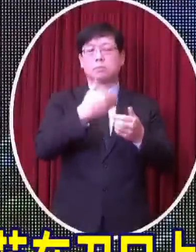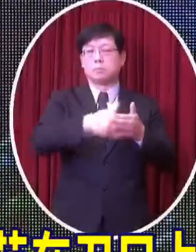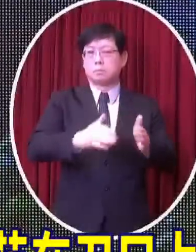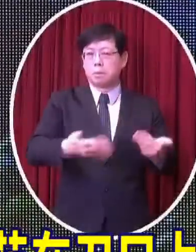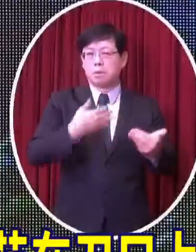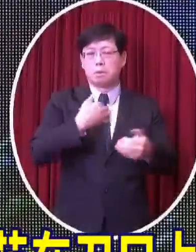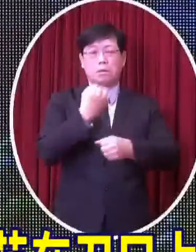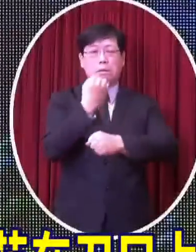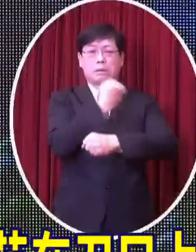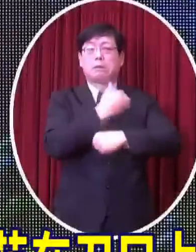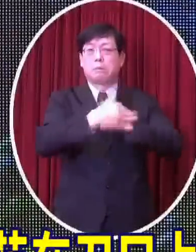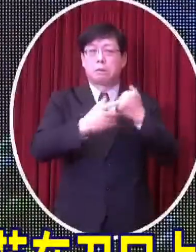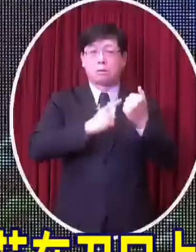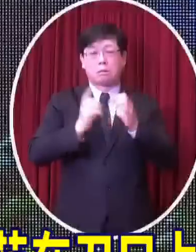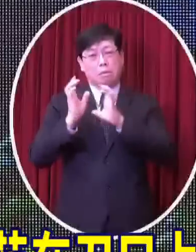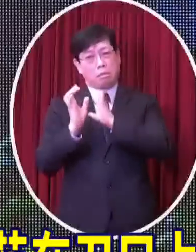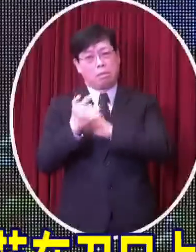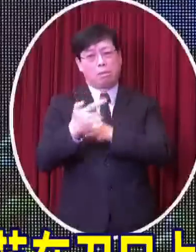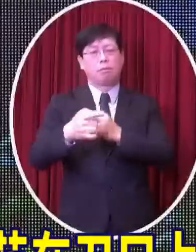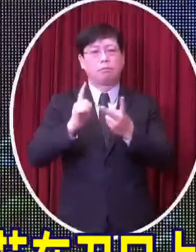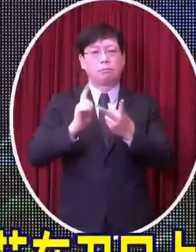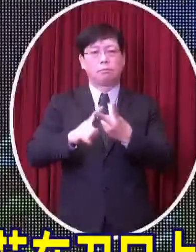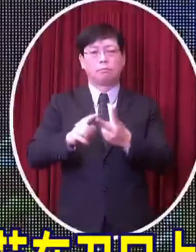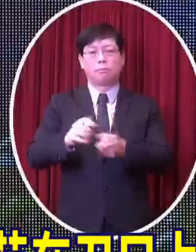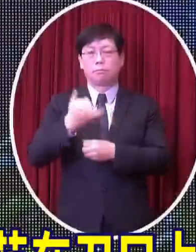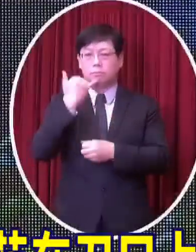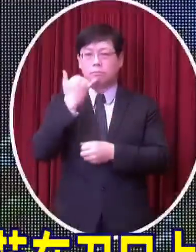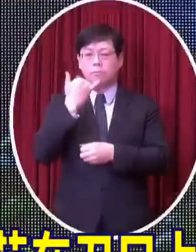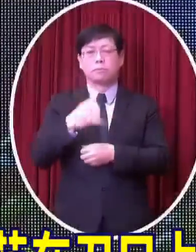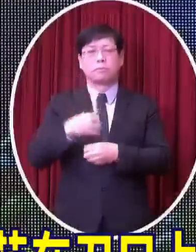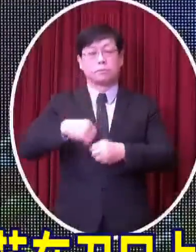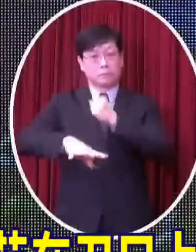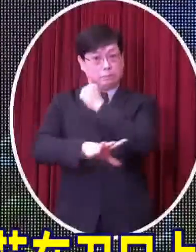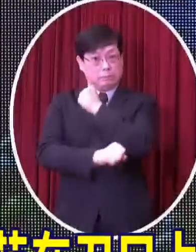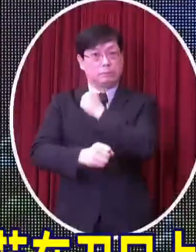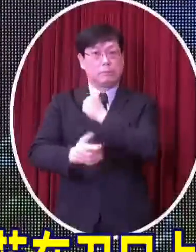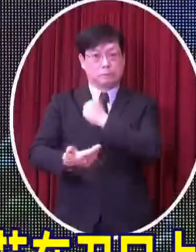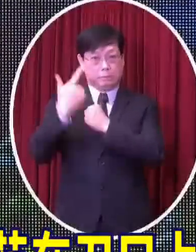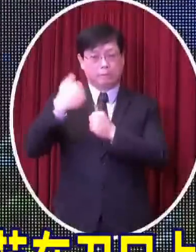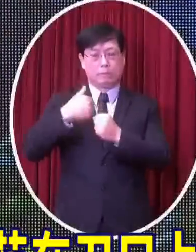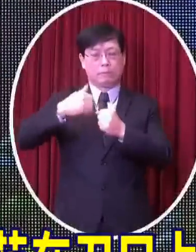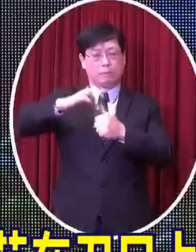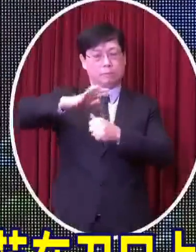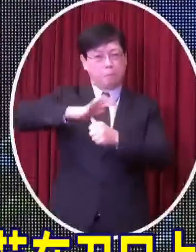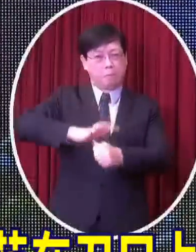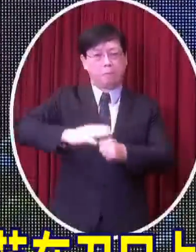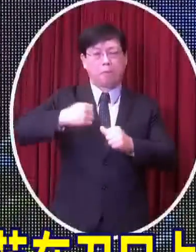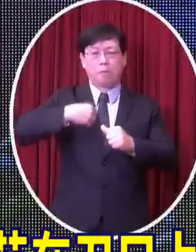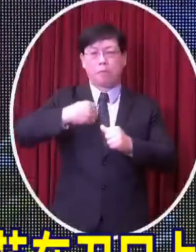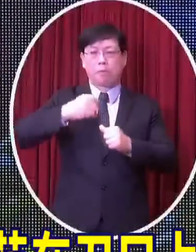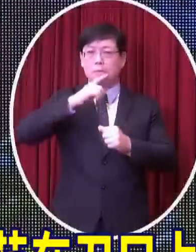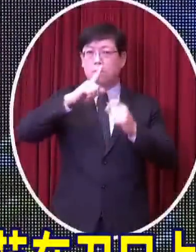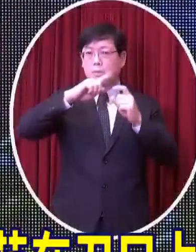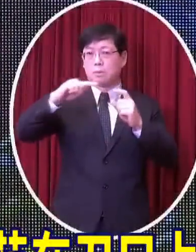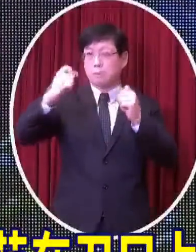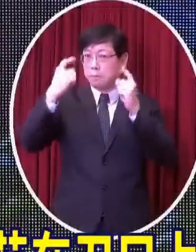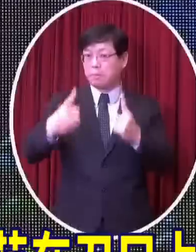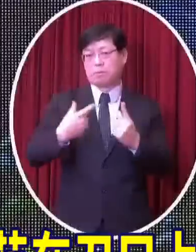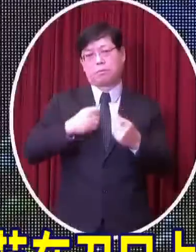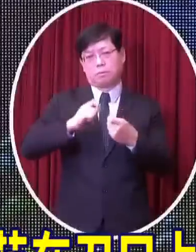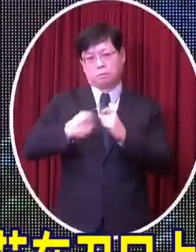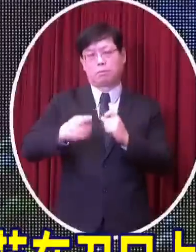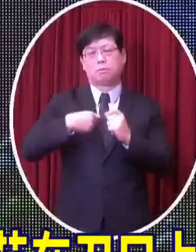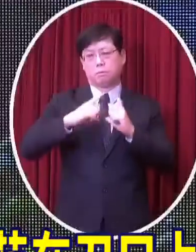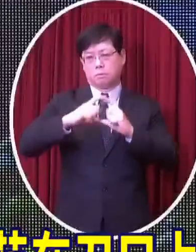保财务的压力，另外一方面我们也从源头来平抑物价，这也是还税于民的方式之